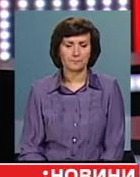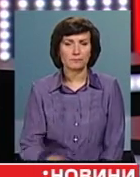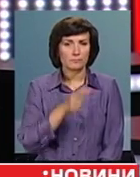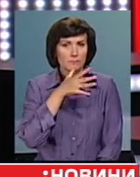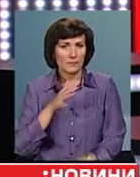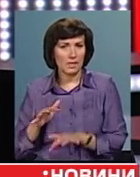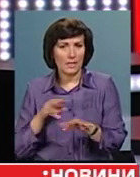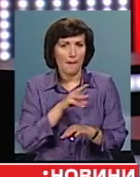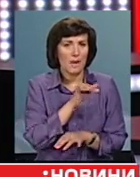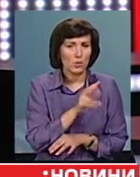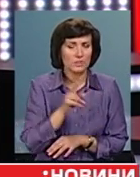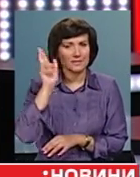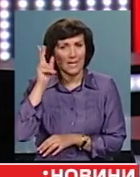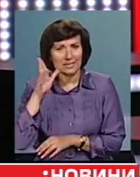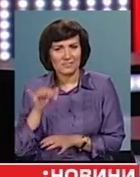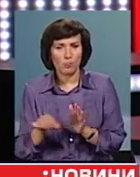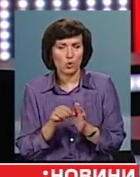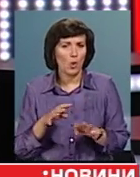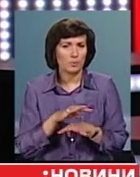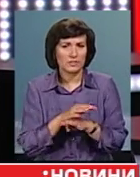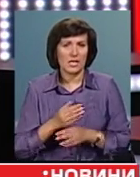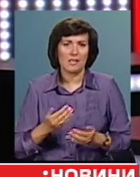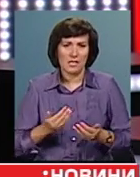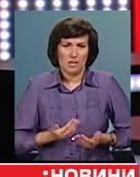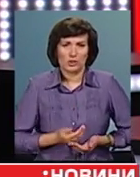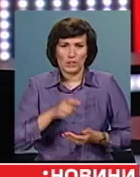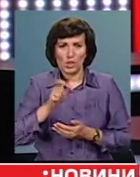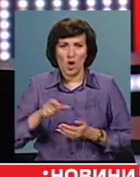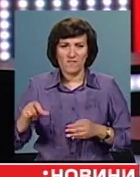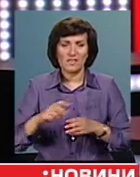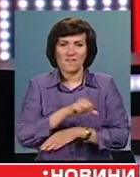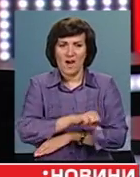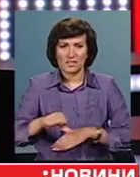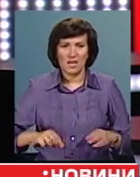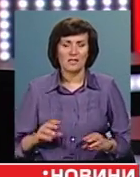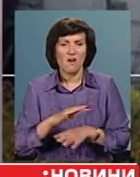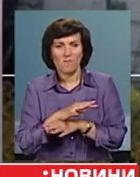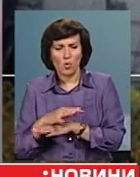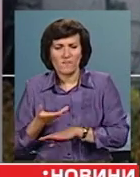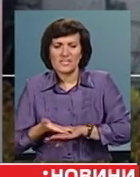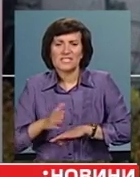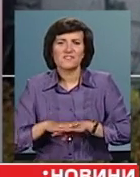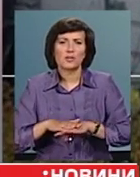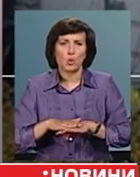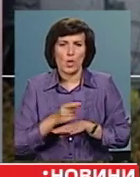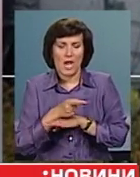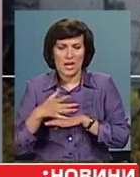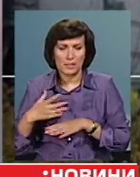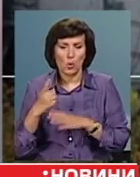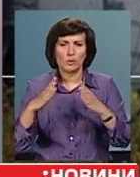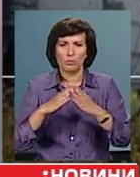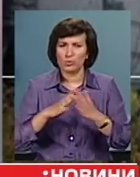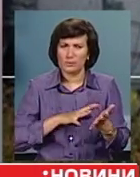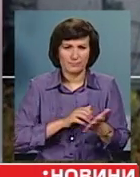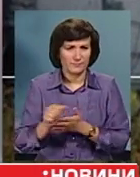Під час атак на Майорськ та Зайцеве бойовики обстріляли житлові квартали. За інформацією штабу, вогонь вели з важкої артилерії. Один будинок у Зайцевому